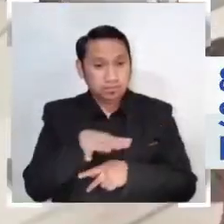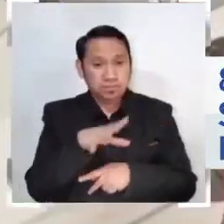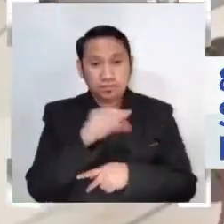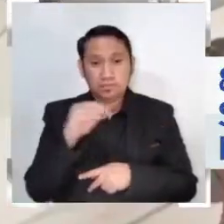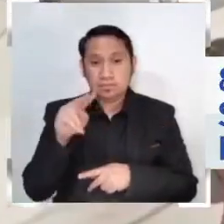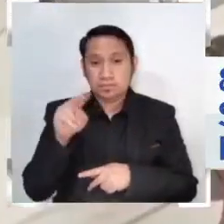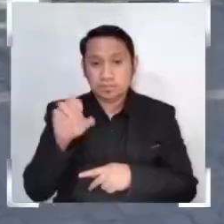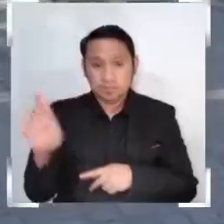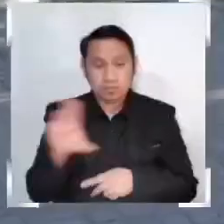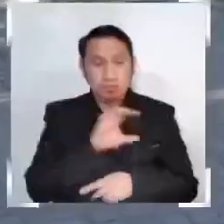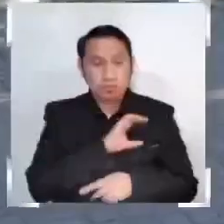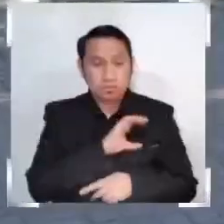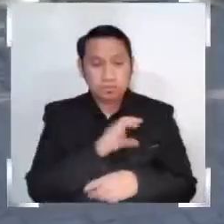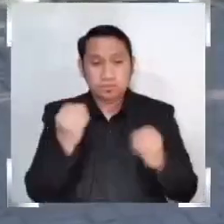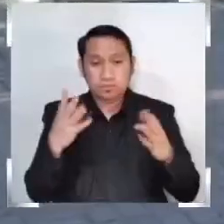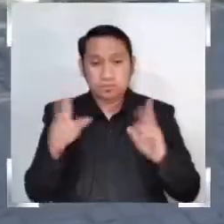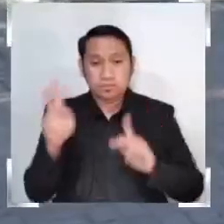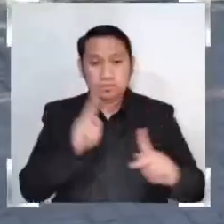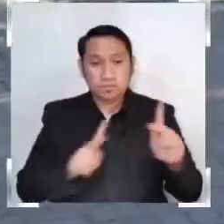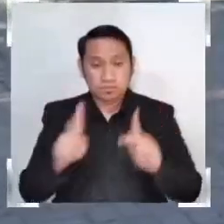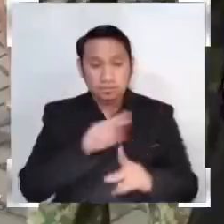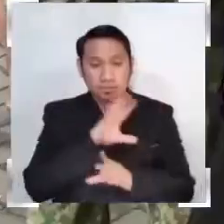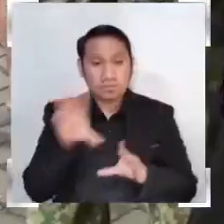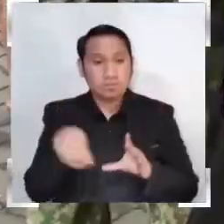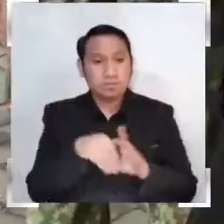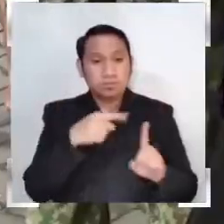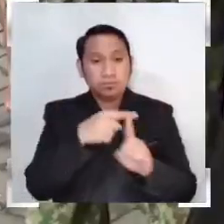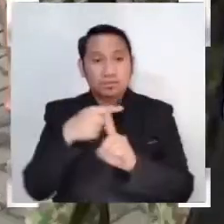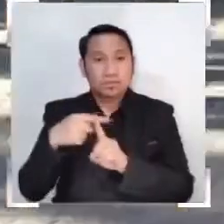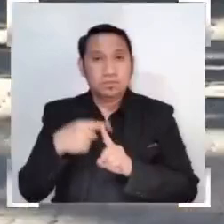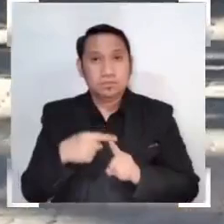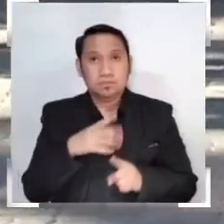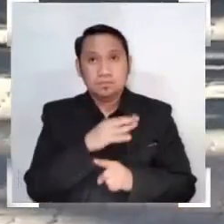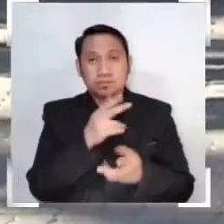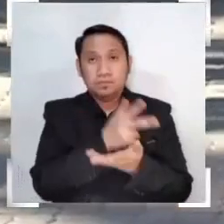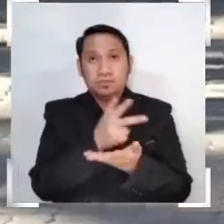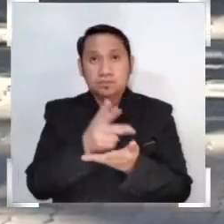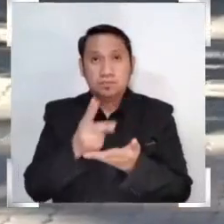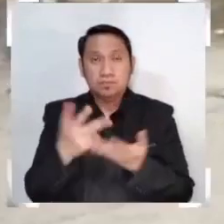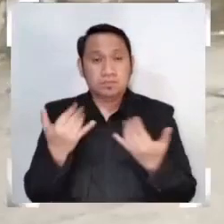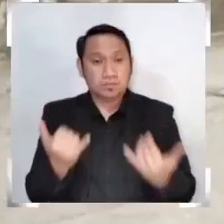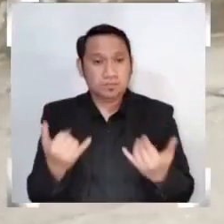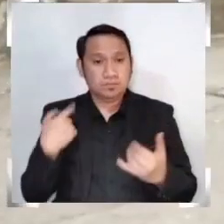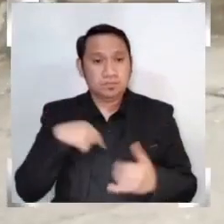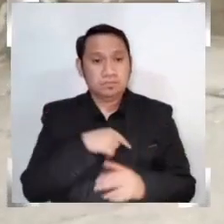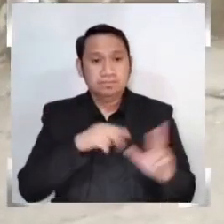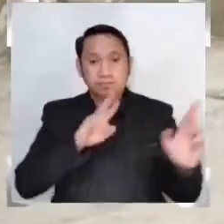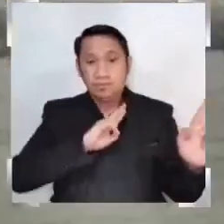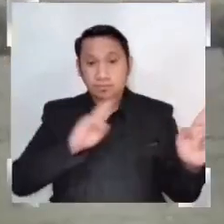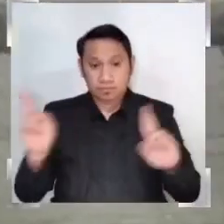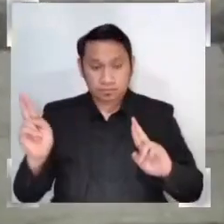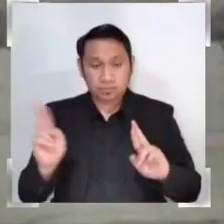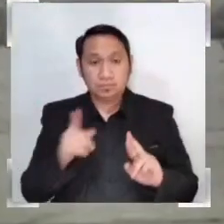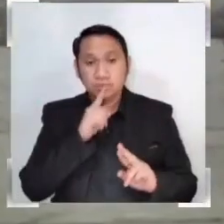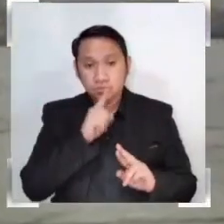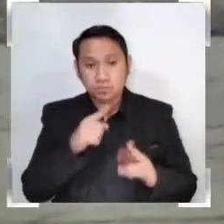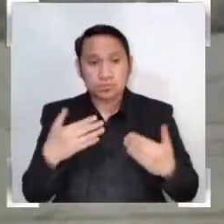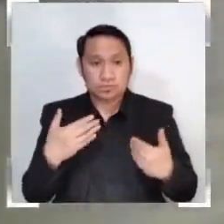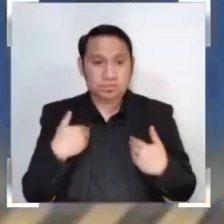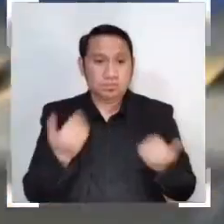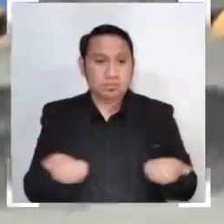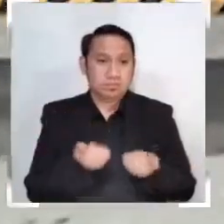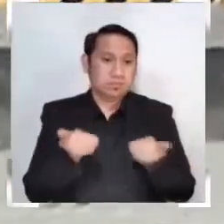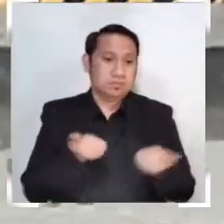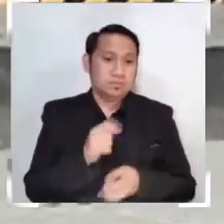sa matataong lugar kabilang ang mga sementeryo at terminals. Ating paghahanda dyan ay maximum police presence and visibility.